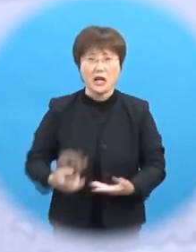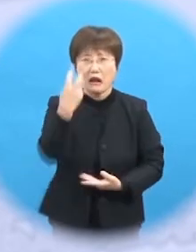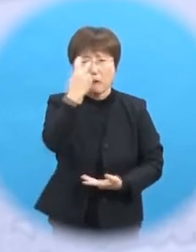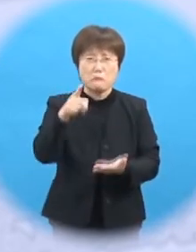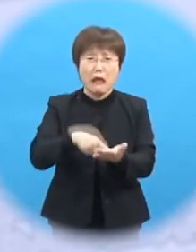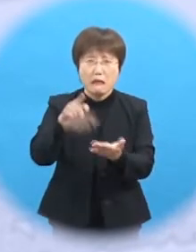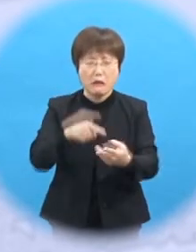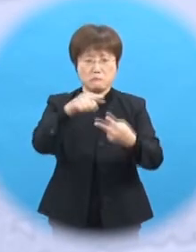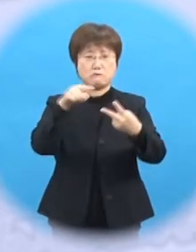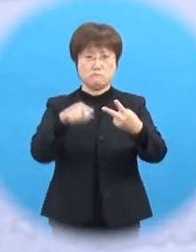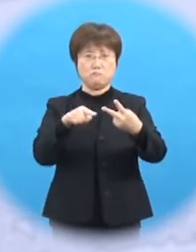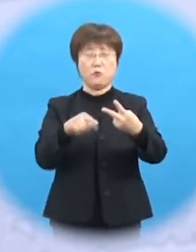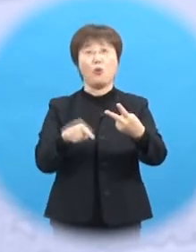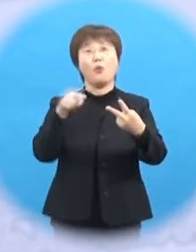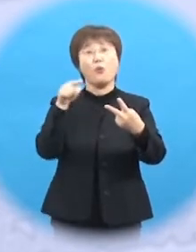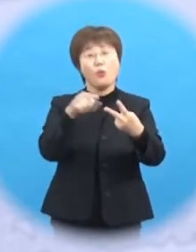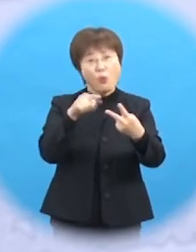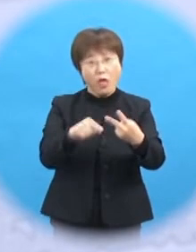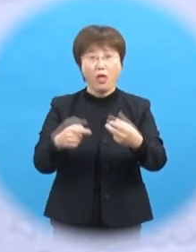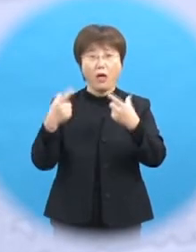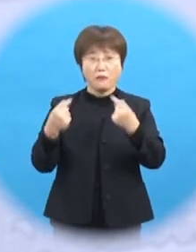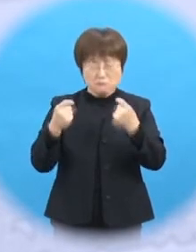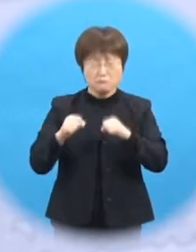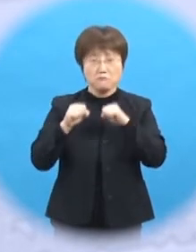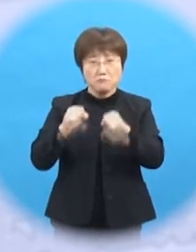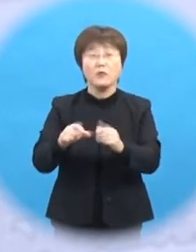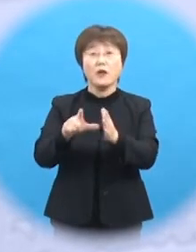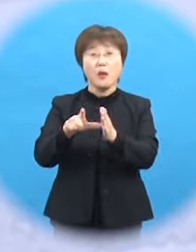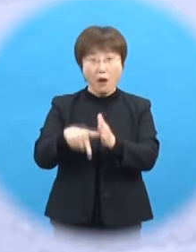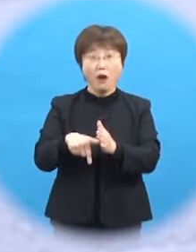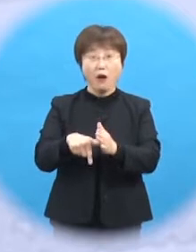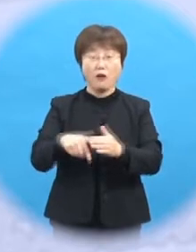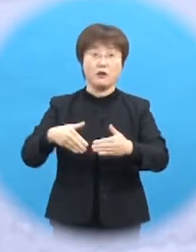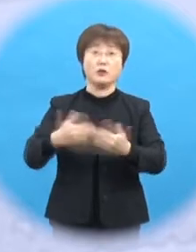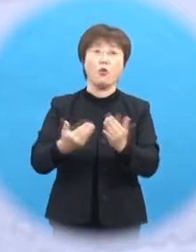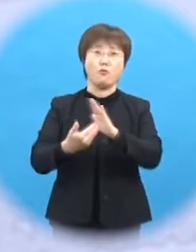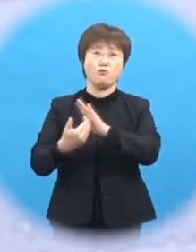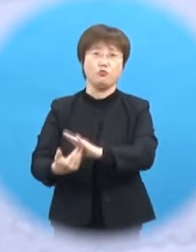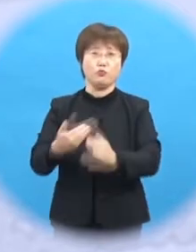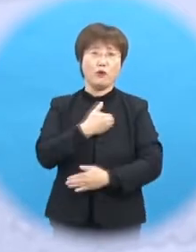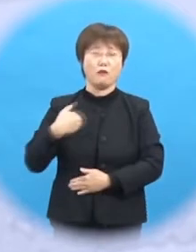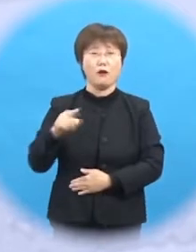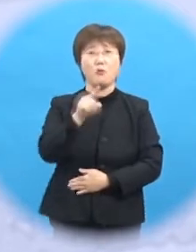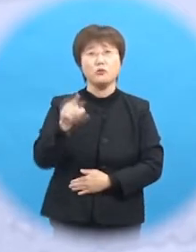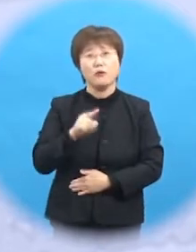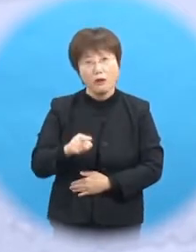の。一時停止と安全確認をしっかり行えば事故を防げたかもしれない